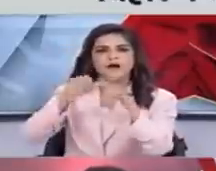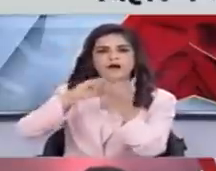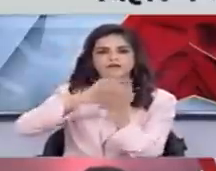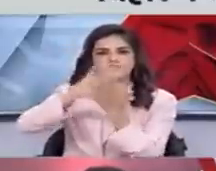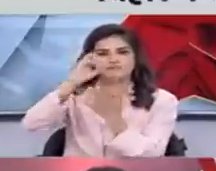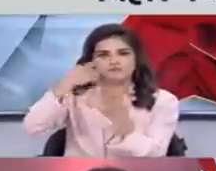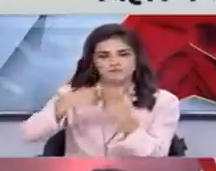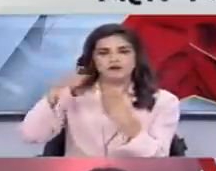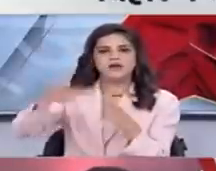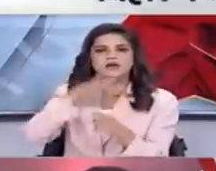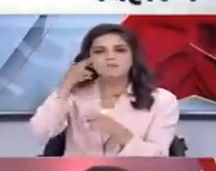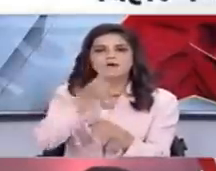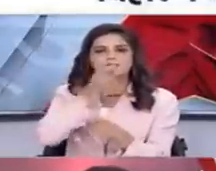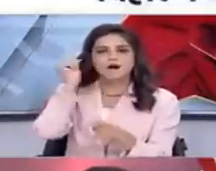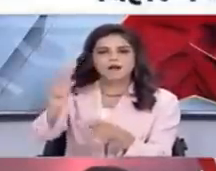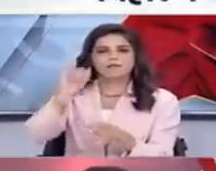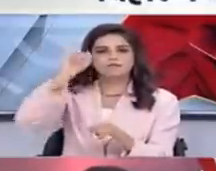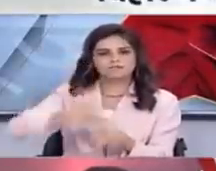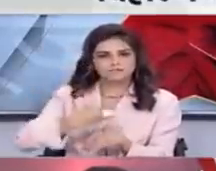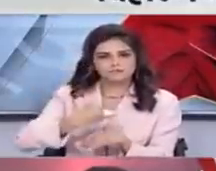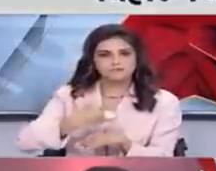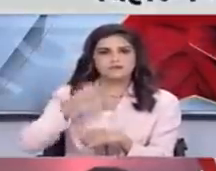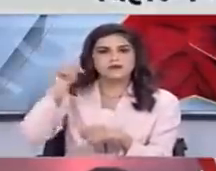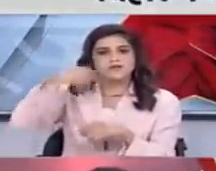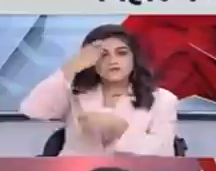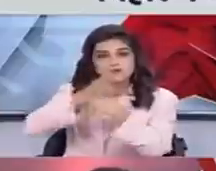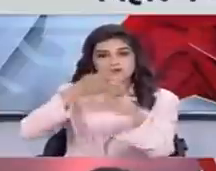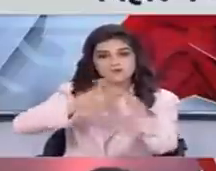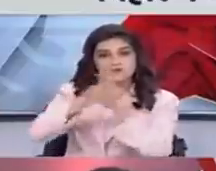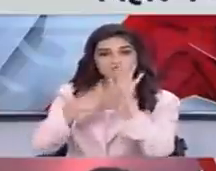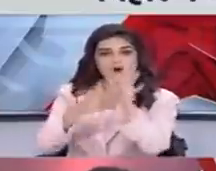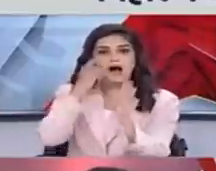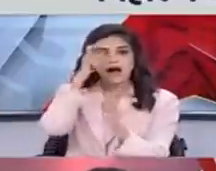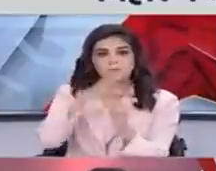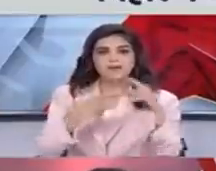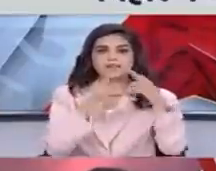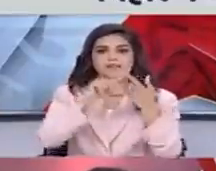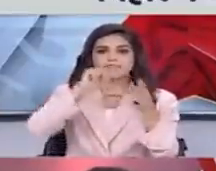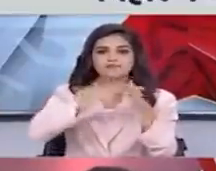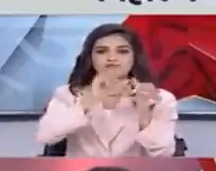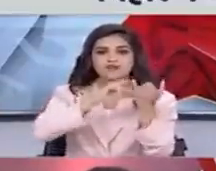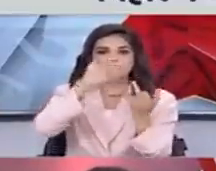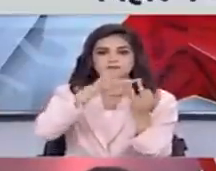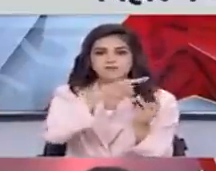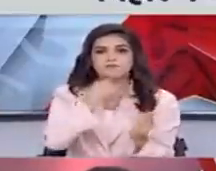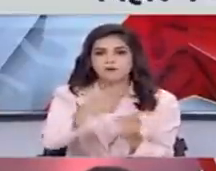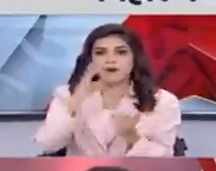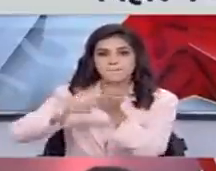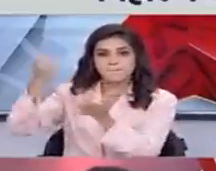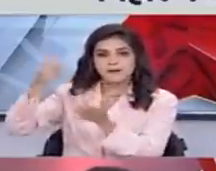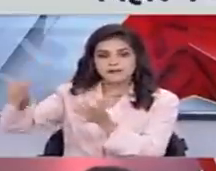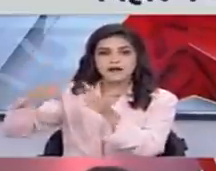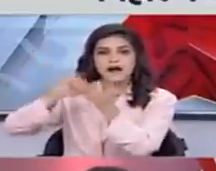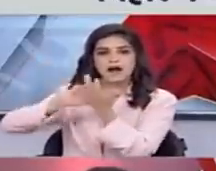इसमें उन्हें गाली देते हुए दिखाया गया तेजस्वी यादव ने कहा है कि मंत्री अशोक चौधरी ने गाली